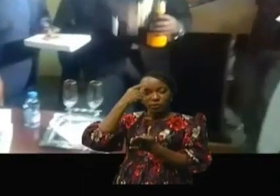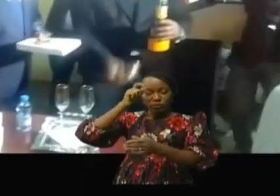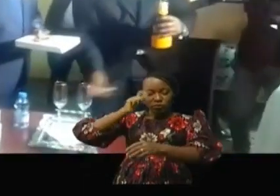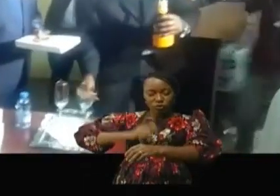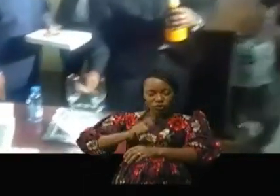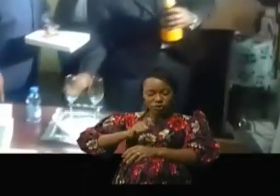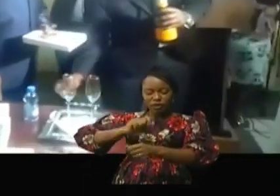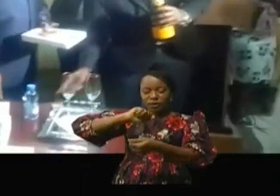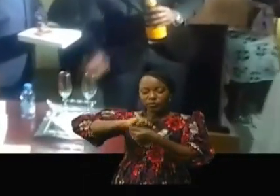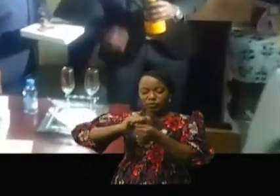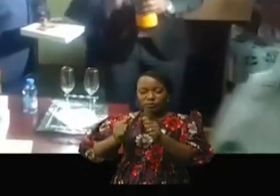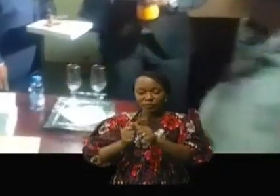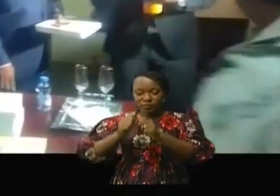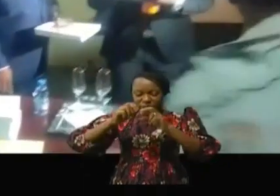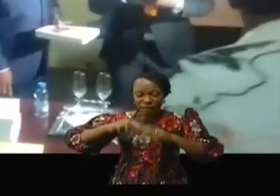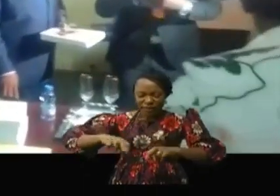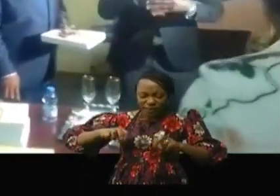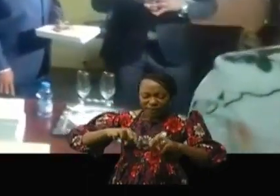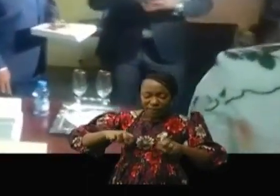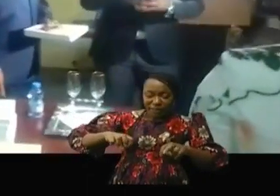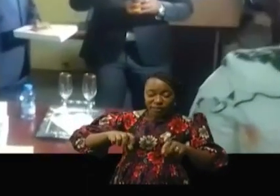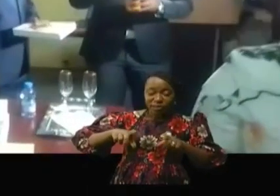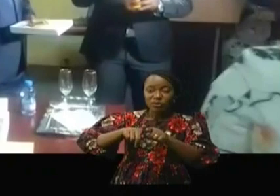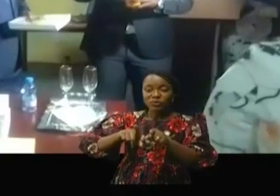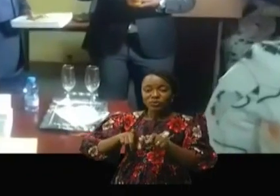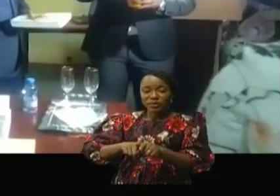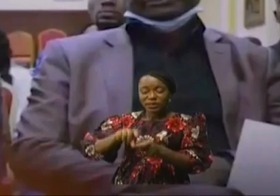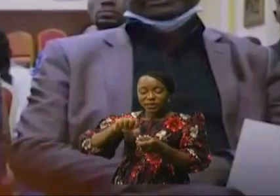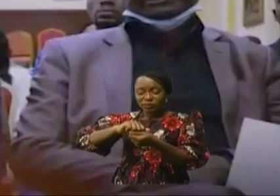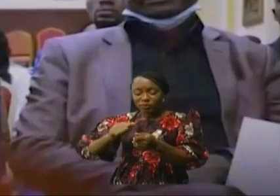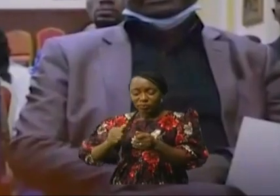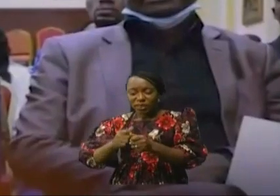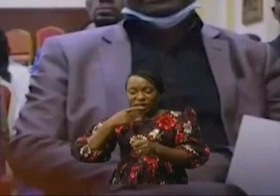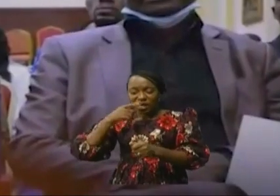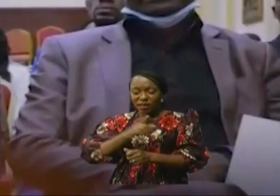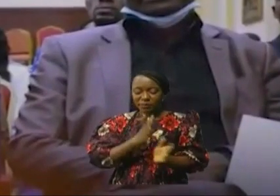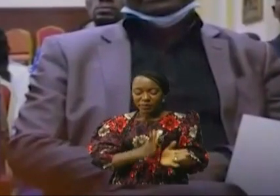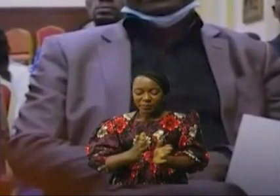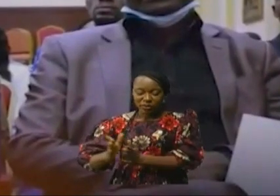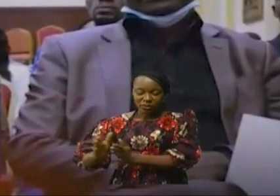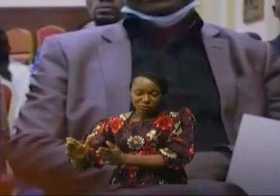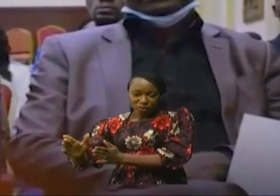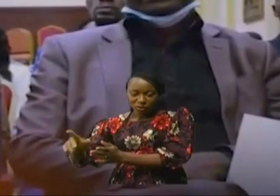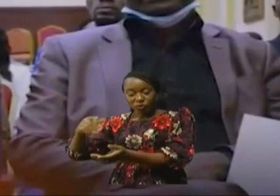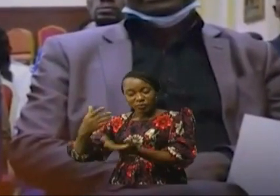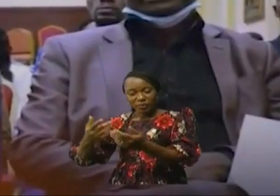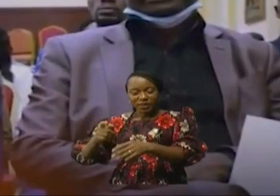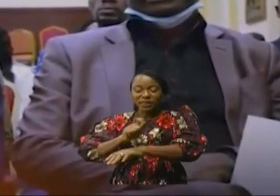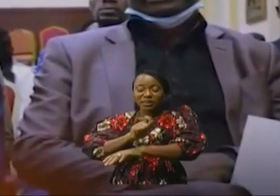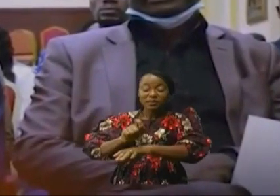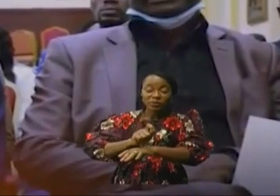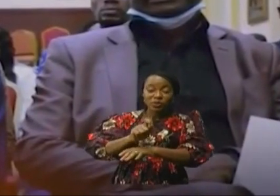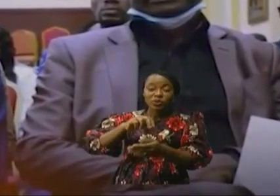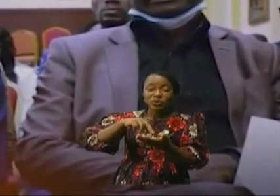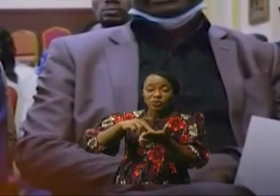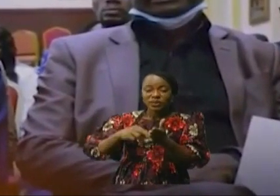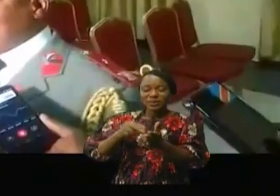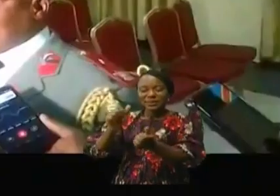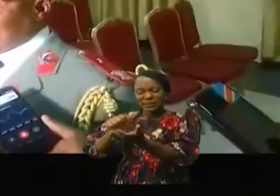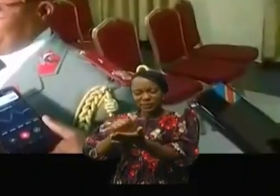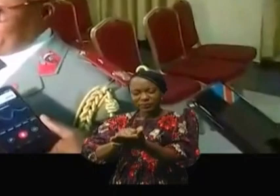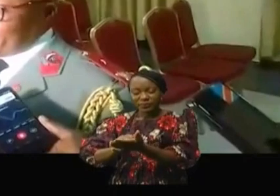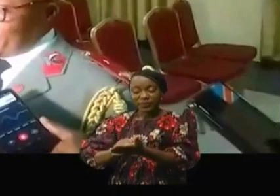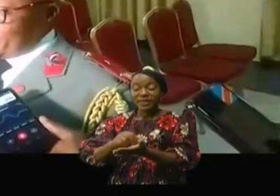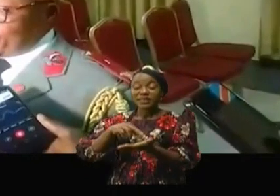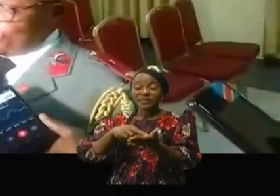la problématique de l'enquête préliminaire, la problématique de l'instruction préparatoire ou du parquet, pour ne citer que ceci.